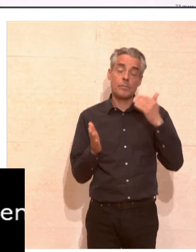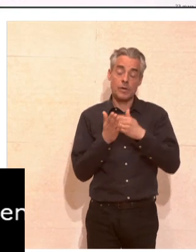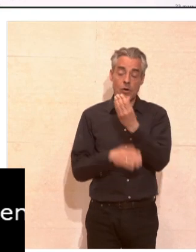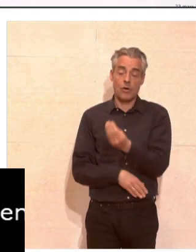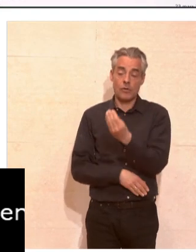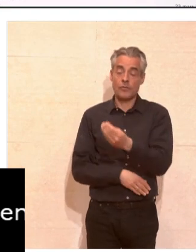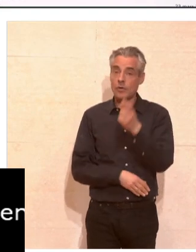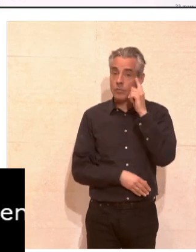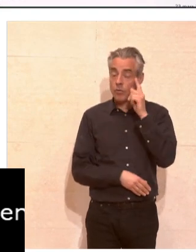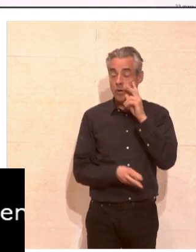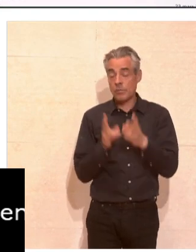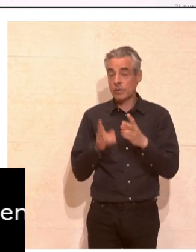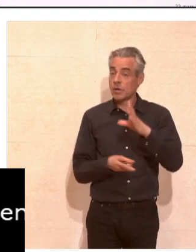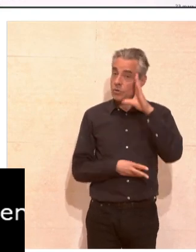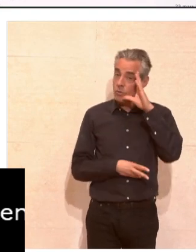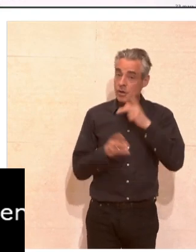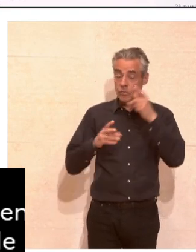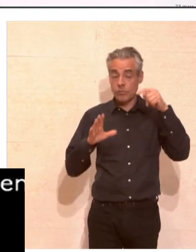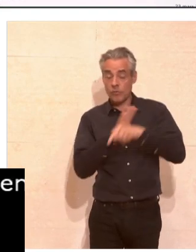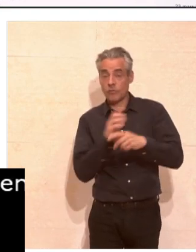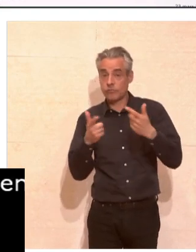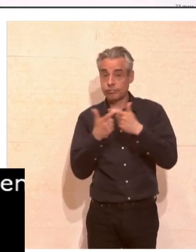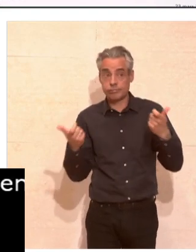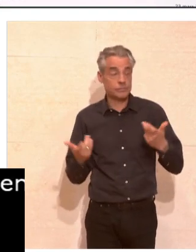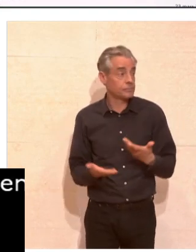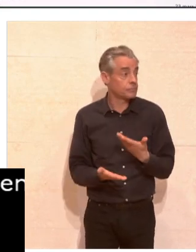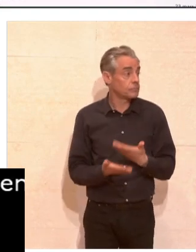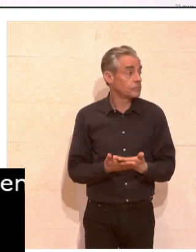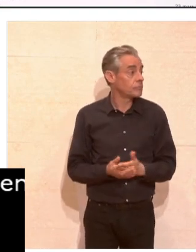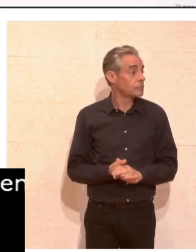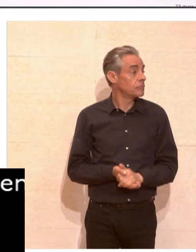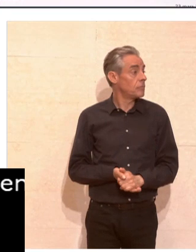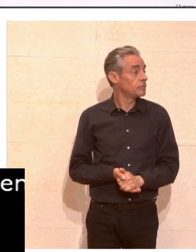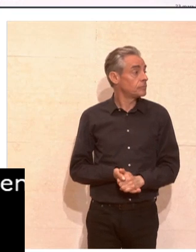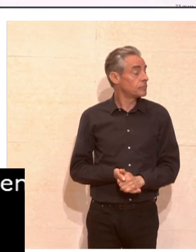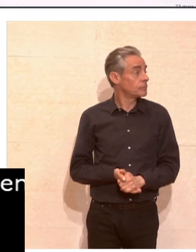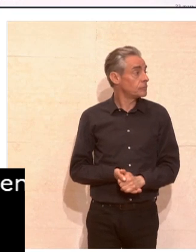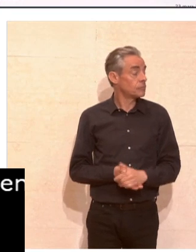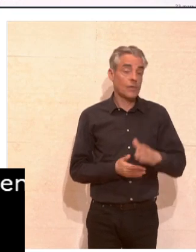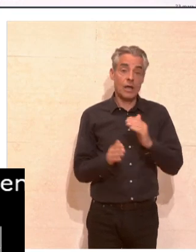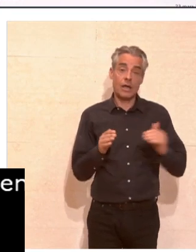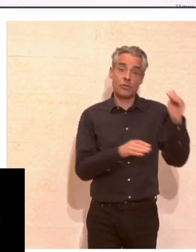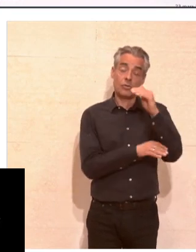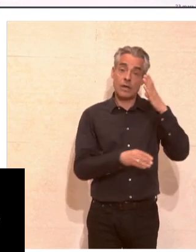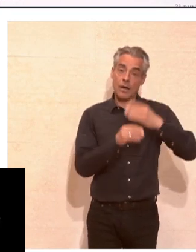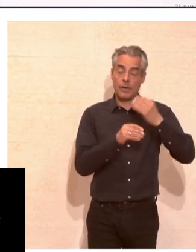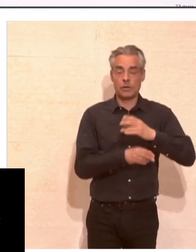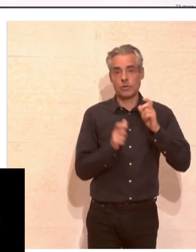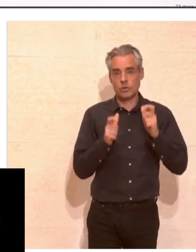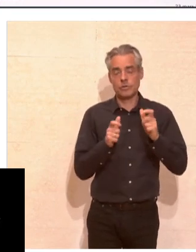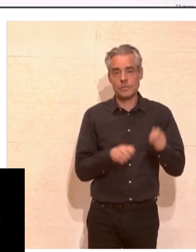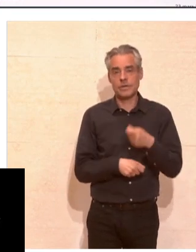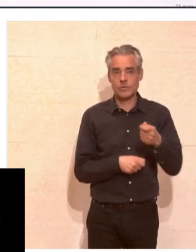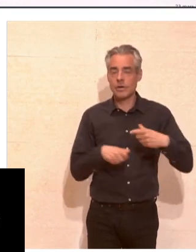probablement parce qu'il y a plus d'ondes lentes, le sommeil est plus profond, etc. Et donc, en fait, les adultes apprennent, heureusement encore, il y a ces phénomènes